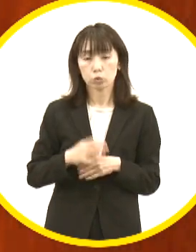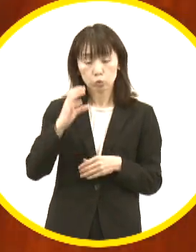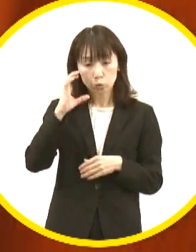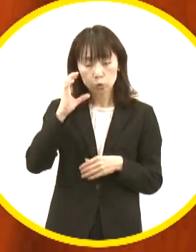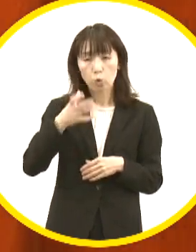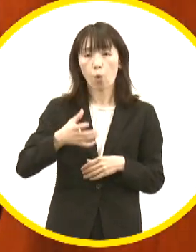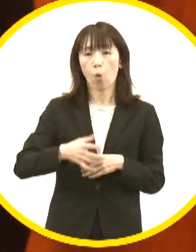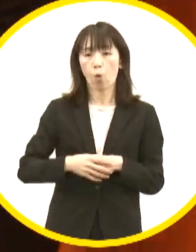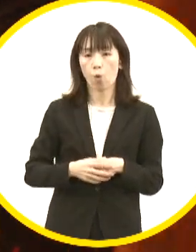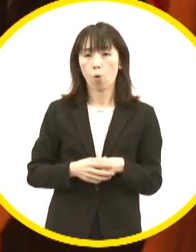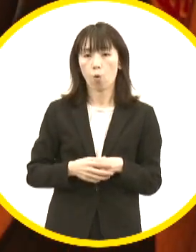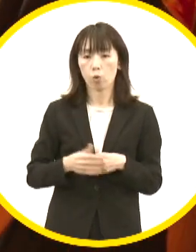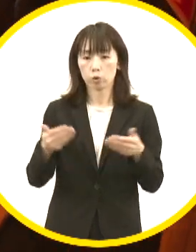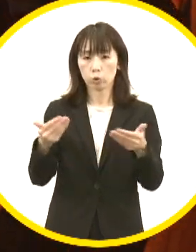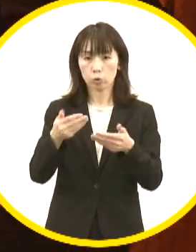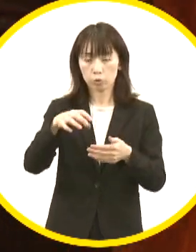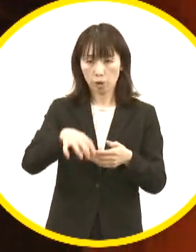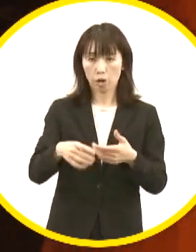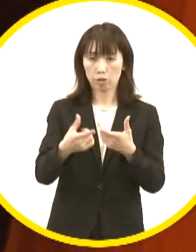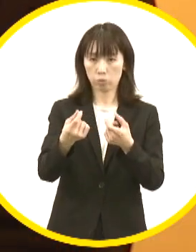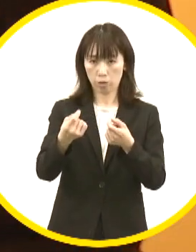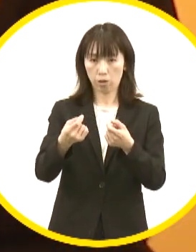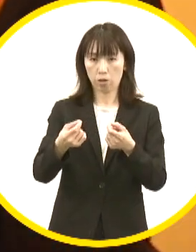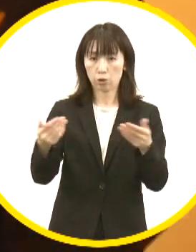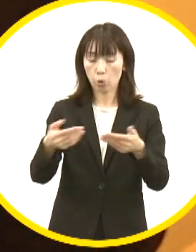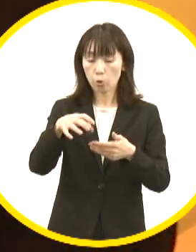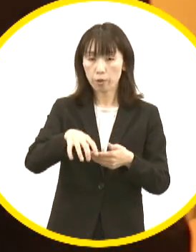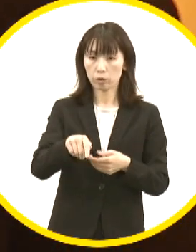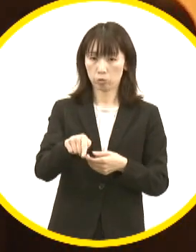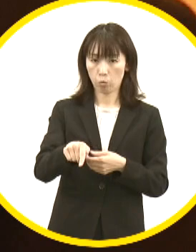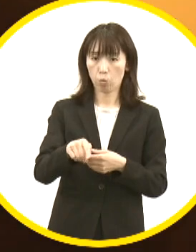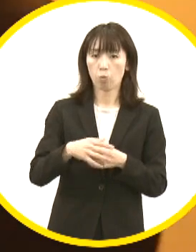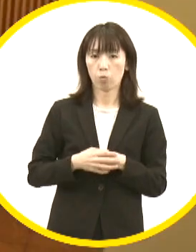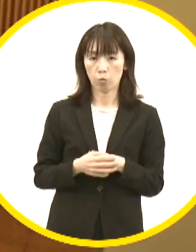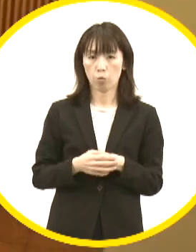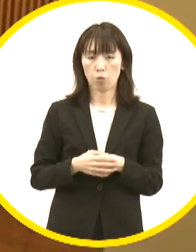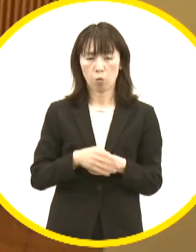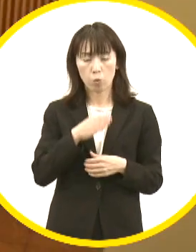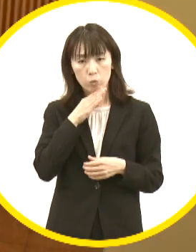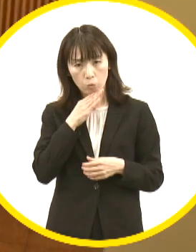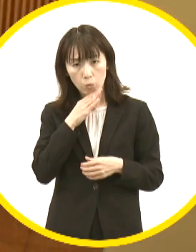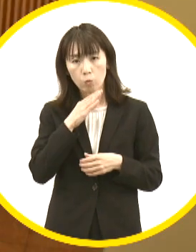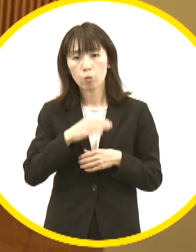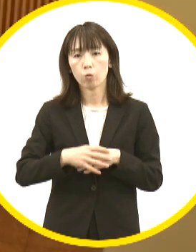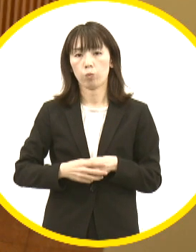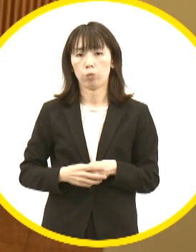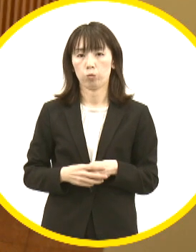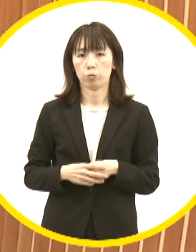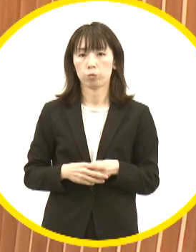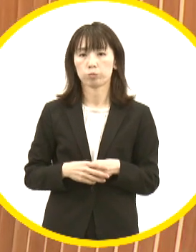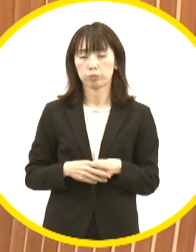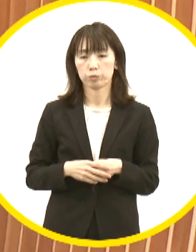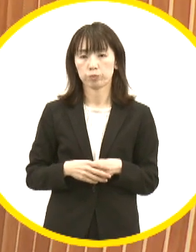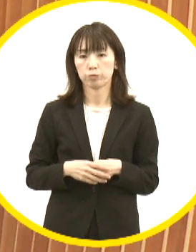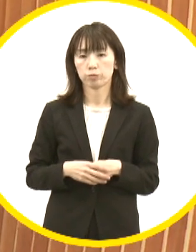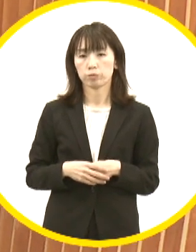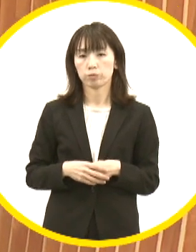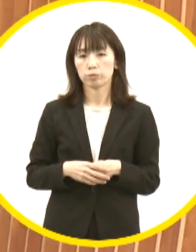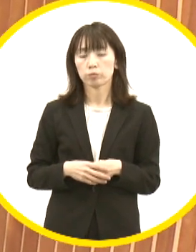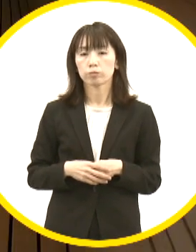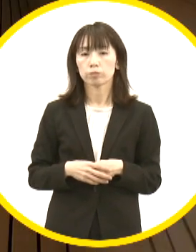すごっ、はい、一応職場ですもんね。 職場ですね。 職場ですよこれ、はい、職場ですか。う